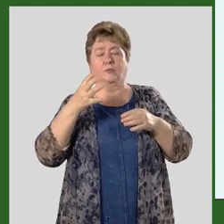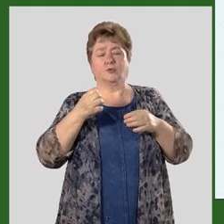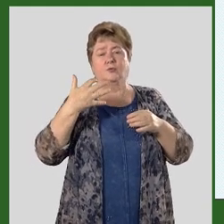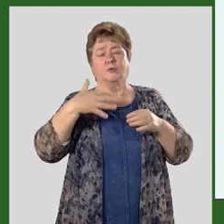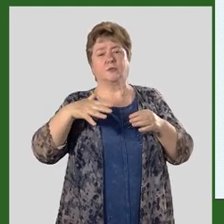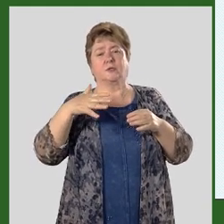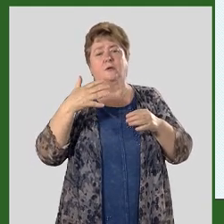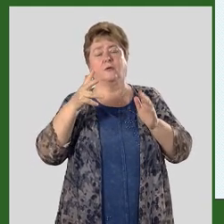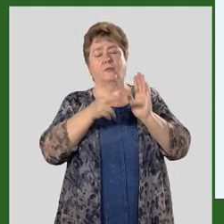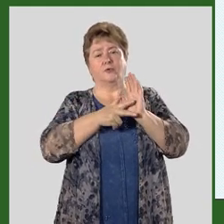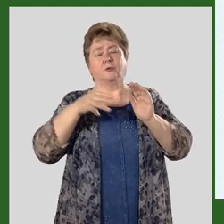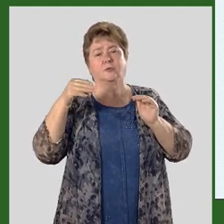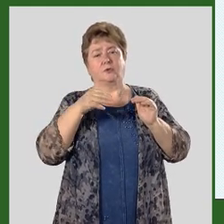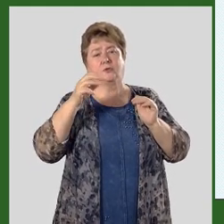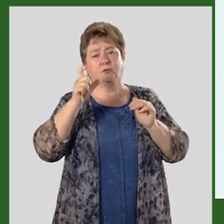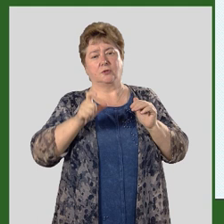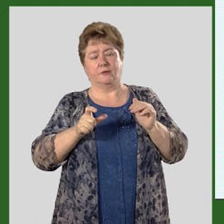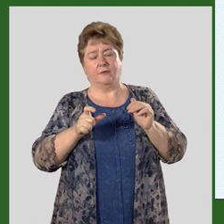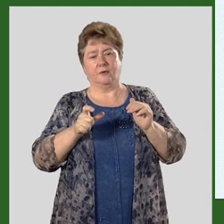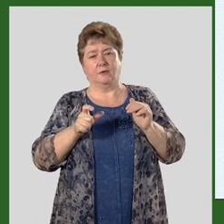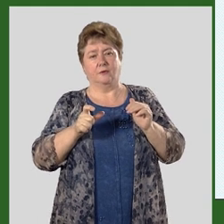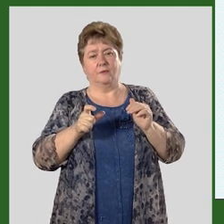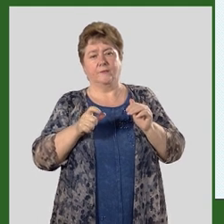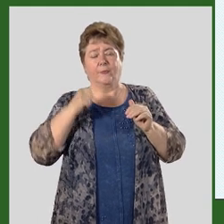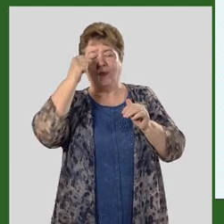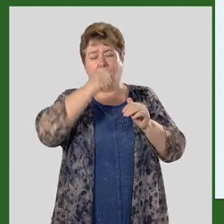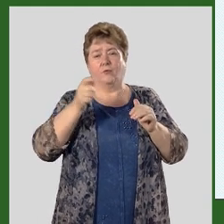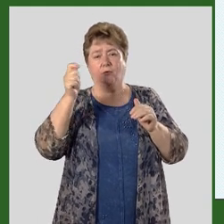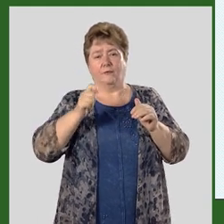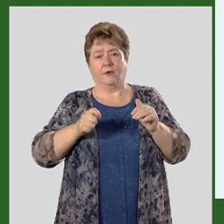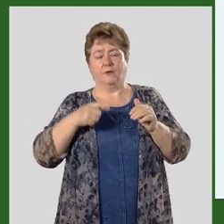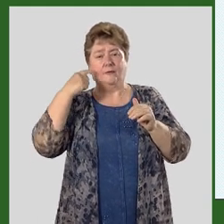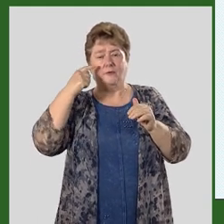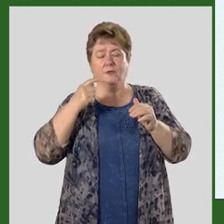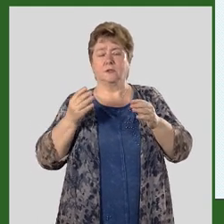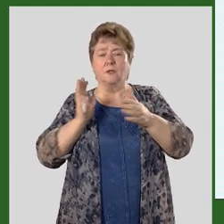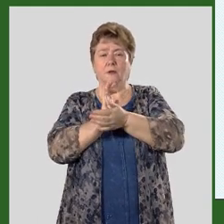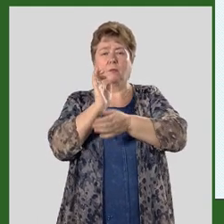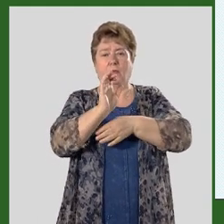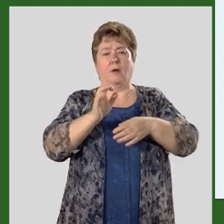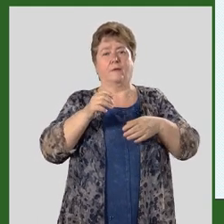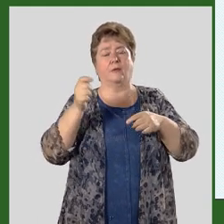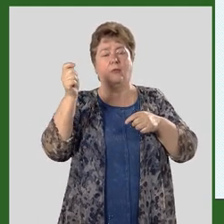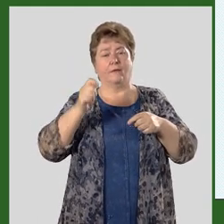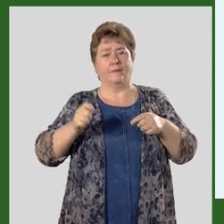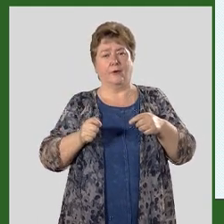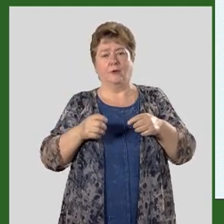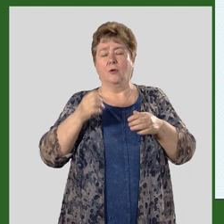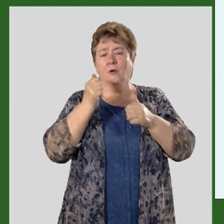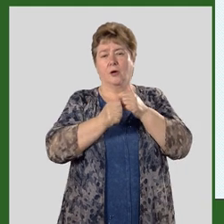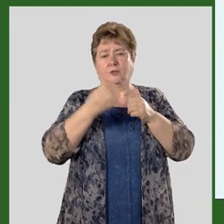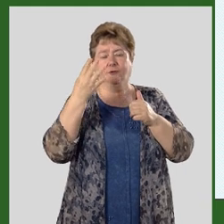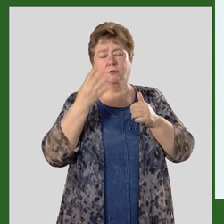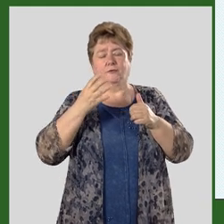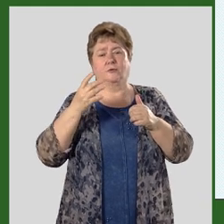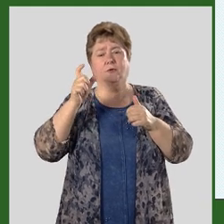558 тысяч человек. В годы войны Кыргызстан направил на фронт каждого четвертого